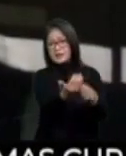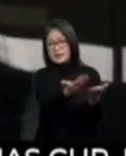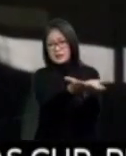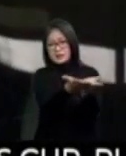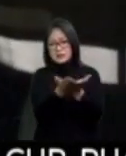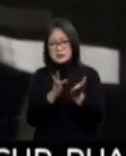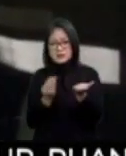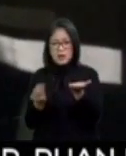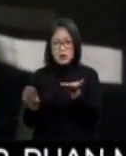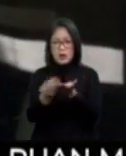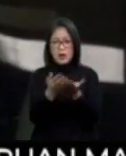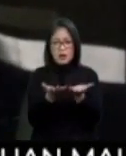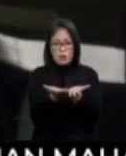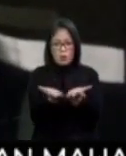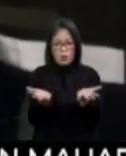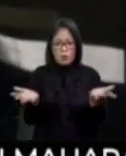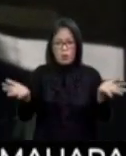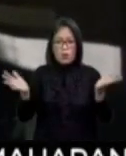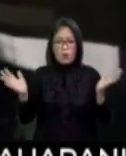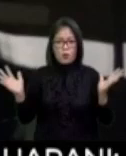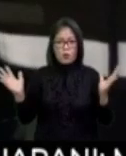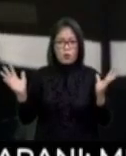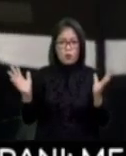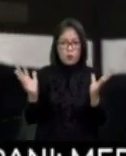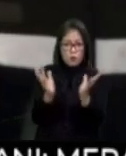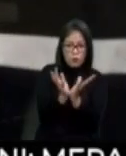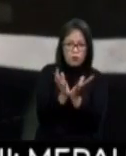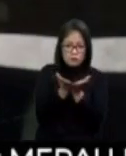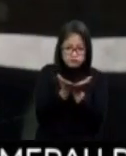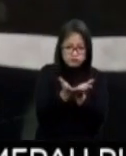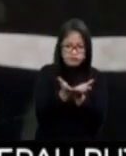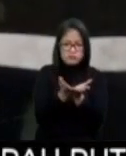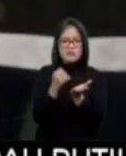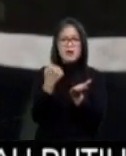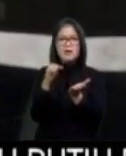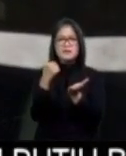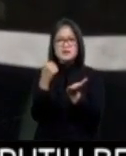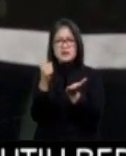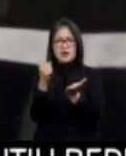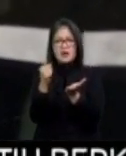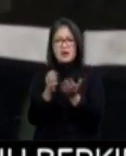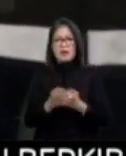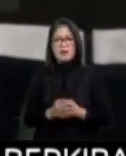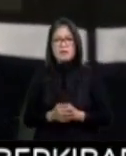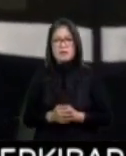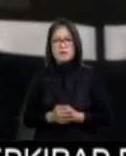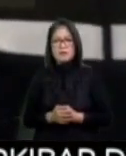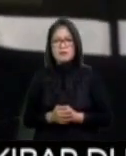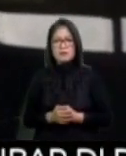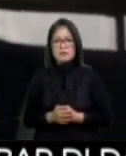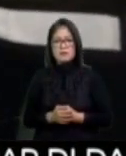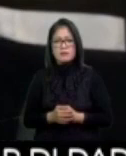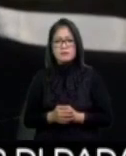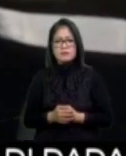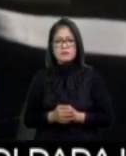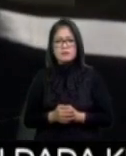dengan jam 10. 10 ya? 10 ya, 10 ya. Itu awalnya gimana cepat sampai tujuan? Ya